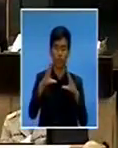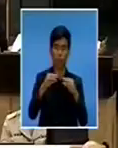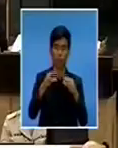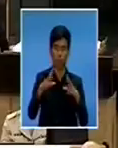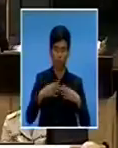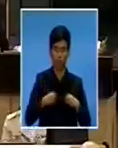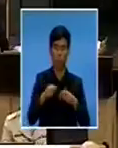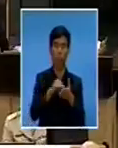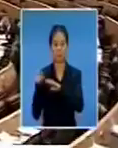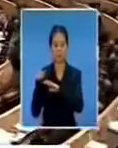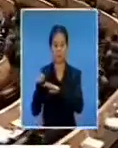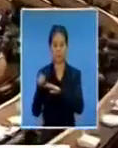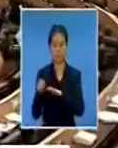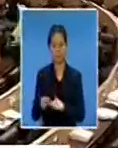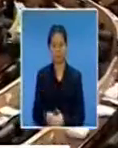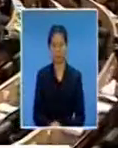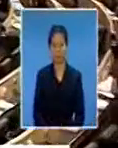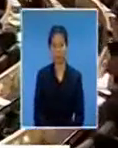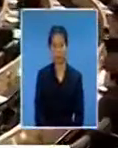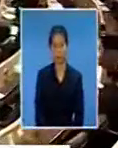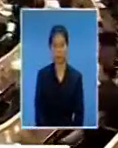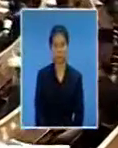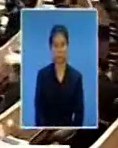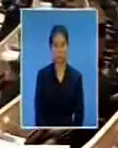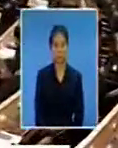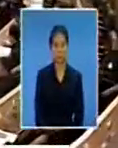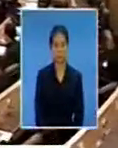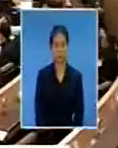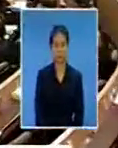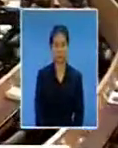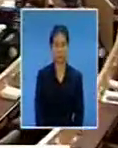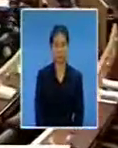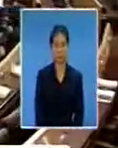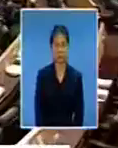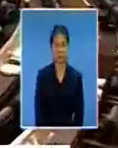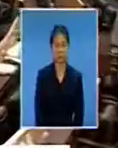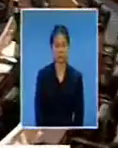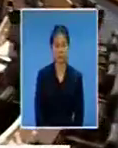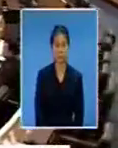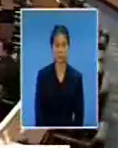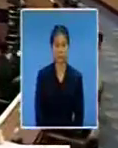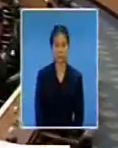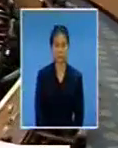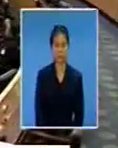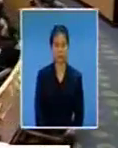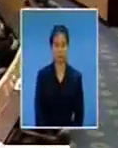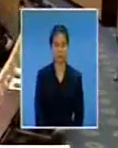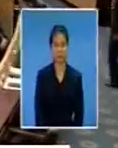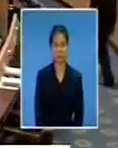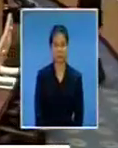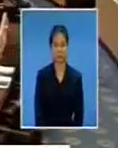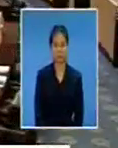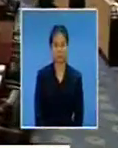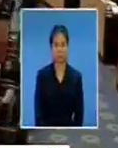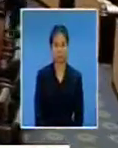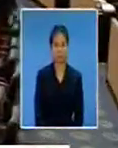หรือสนช.ในยุคของคณะรักษาความสงบแห่งชาติเมื่อวันที่31กรกฎาคม2557จนถึงวัน